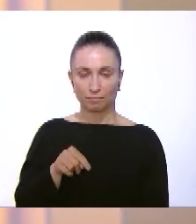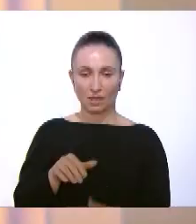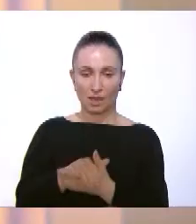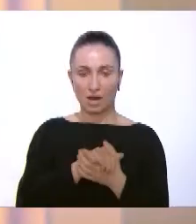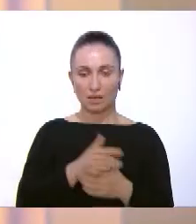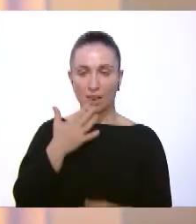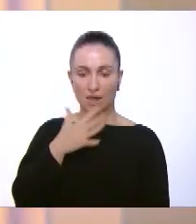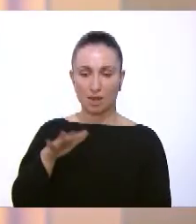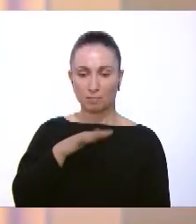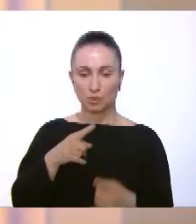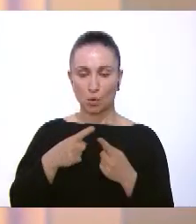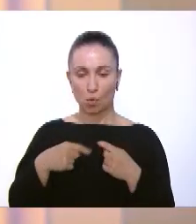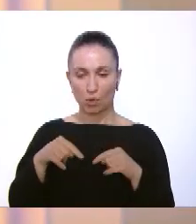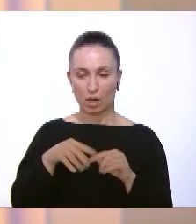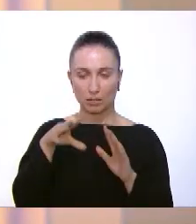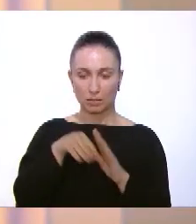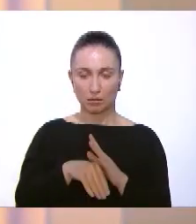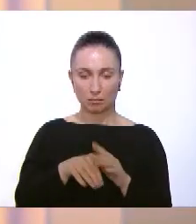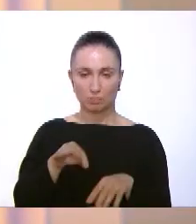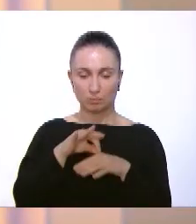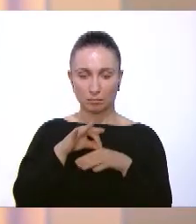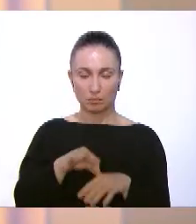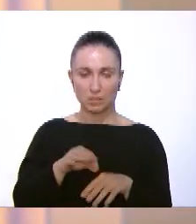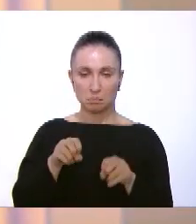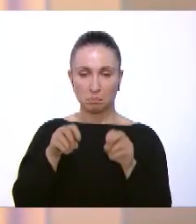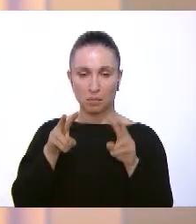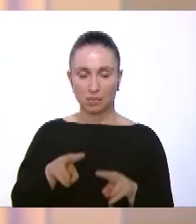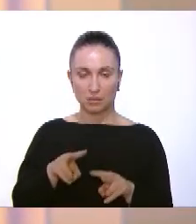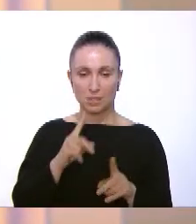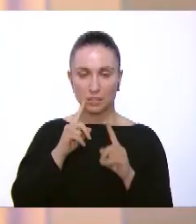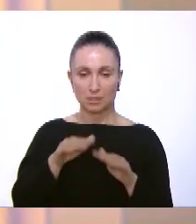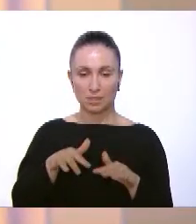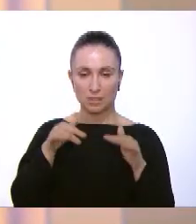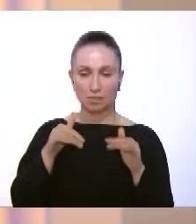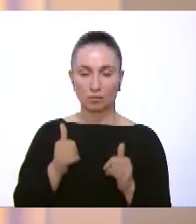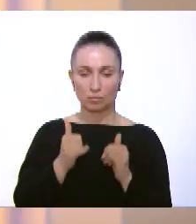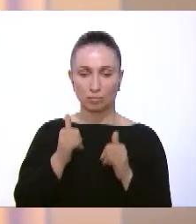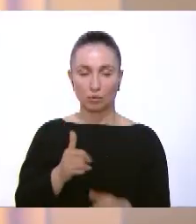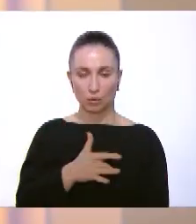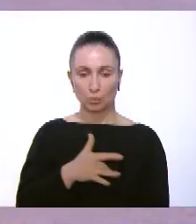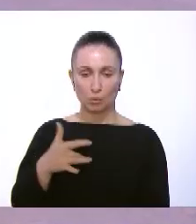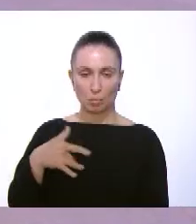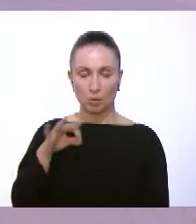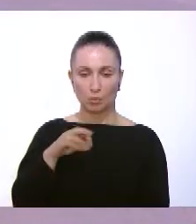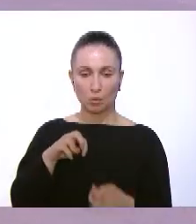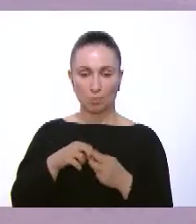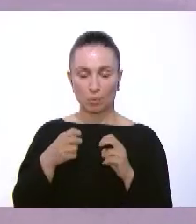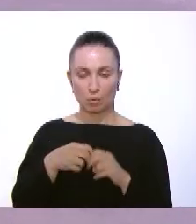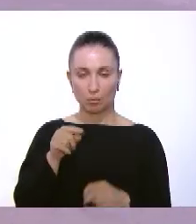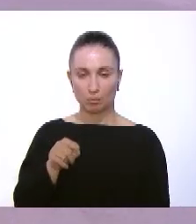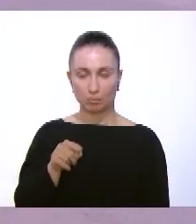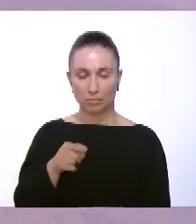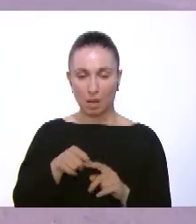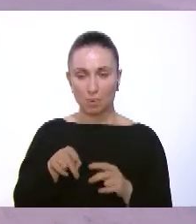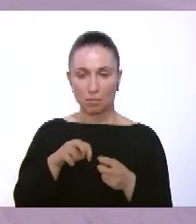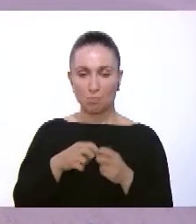გაერთიანებული ერების ორგანიზაციაში გაიმართა სპეციალური სესია, რომელიც მიეძღვნა ტუბერკულოზის პრობლემებს. აი,